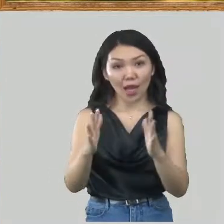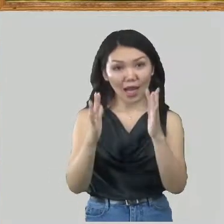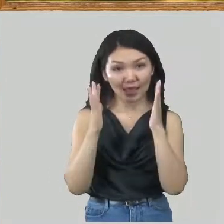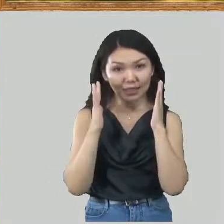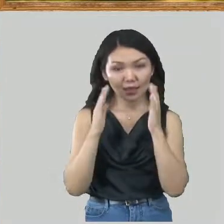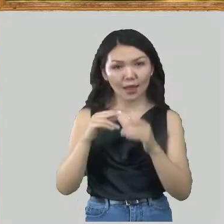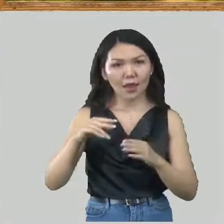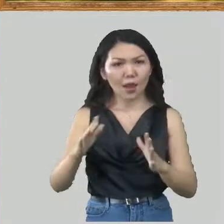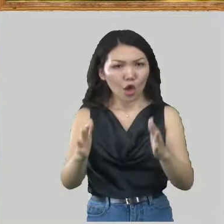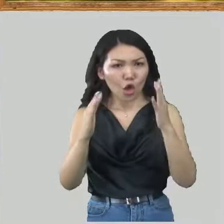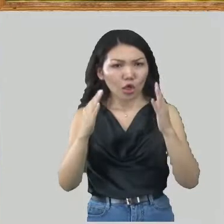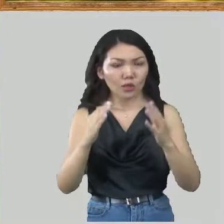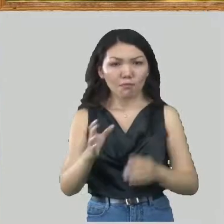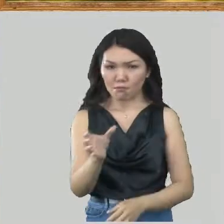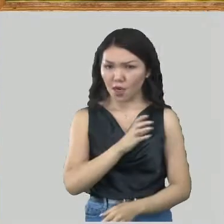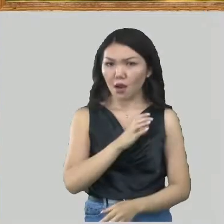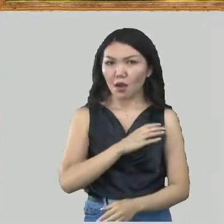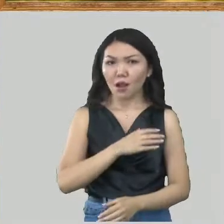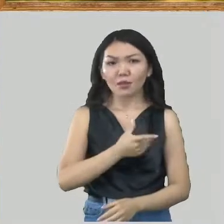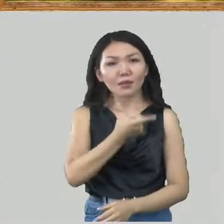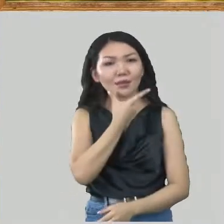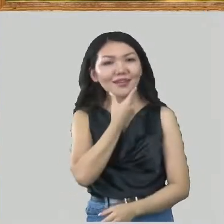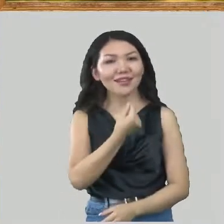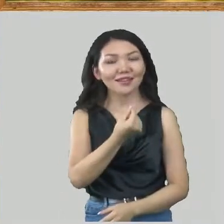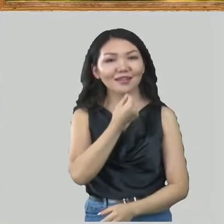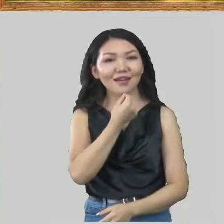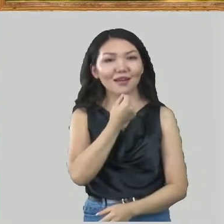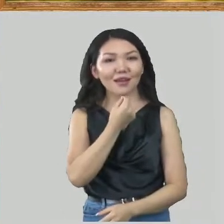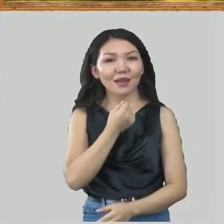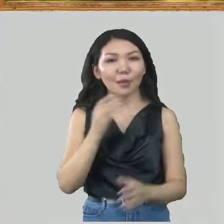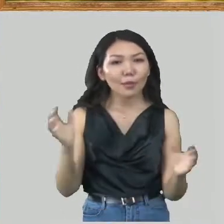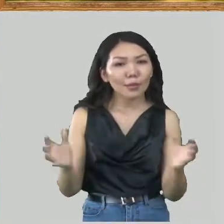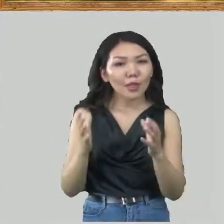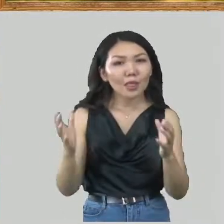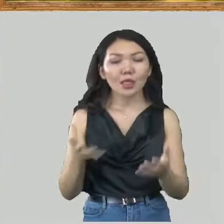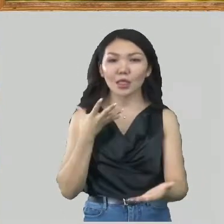Лес, богатство и краса. Береги свои леса.